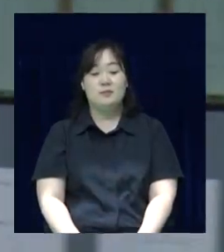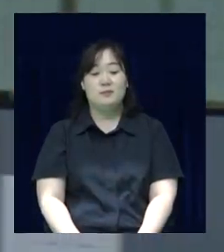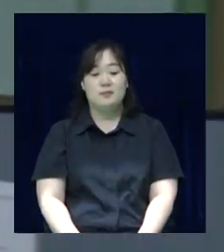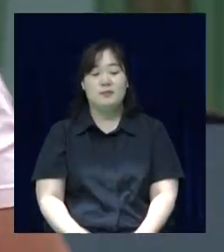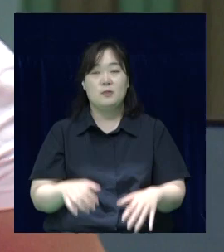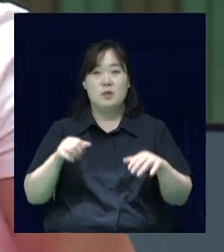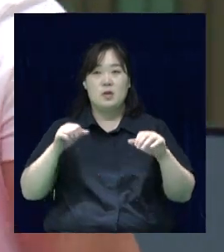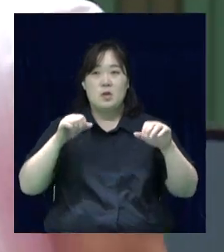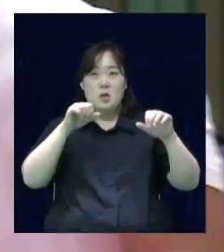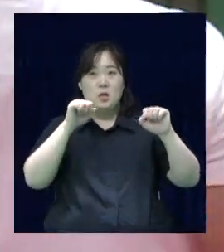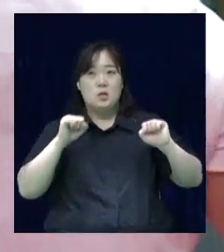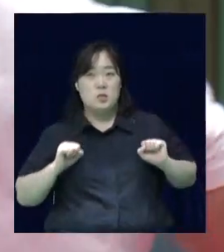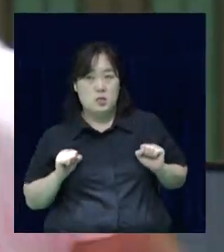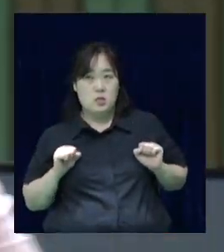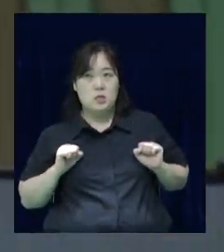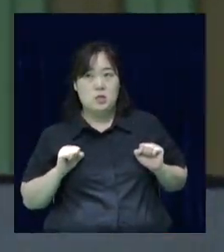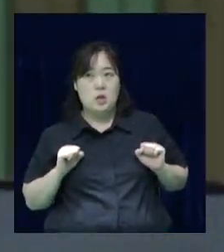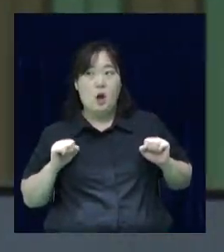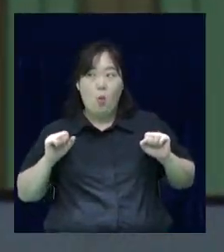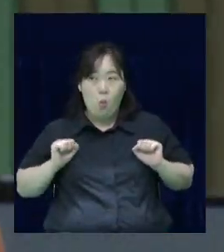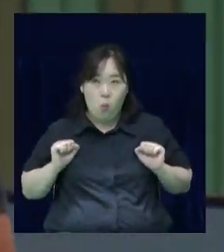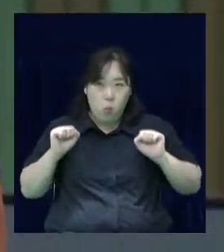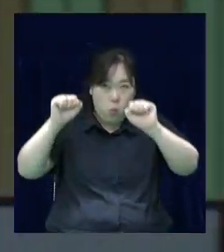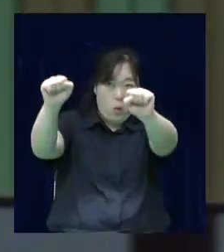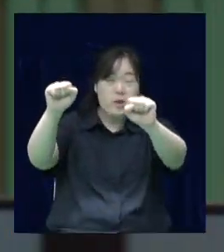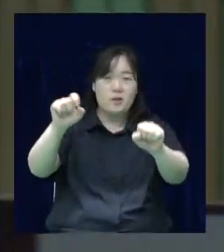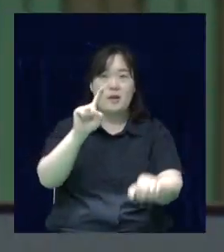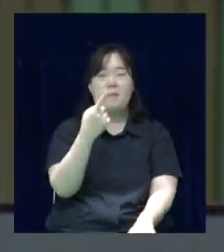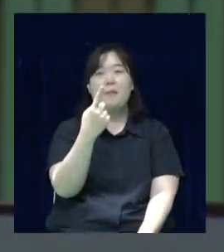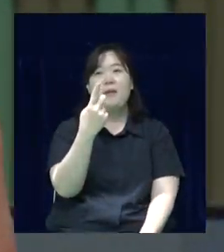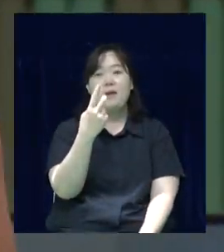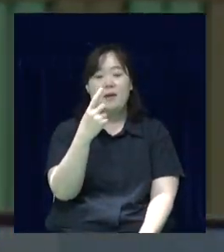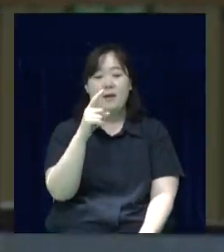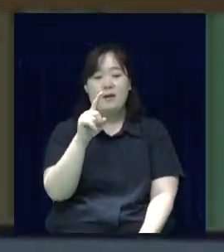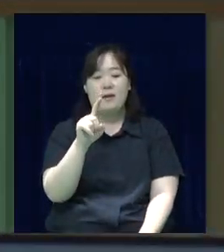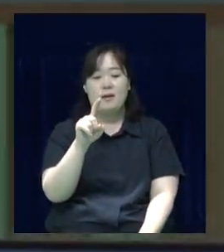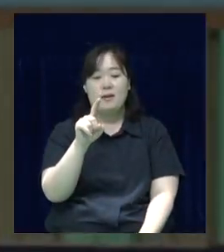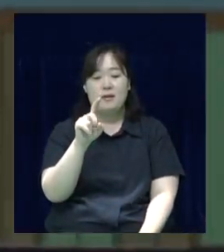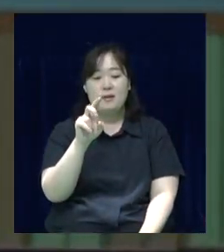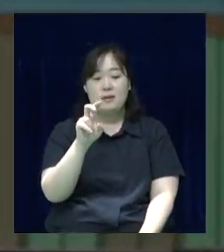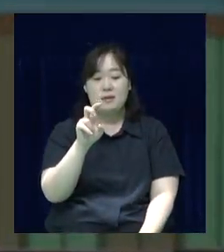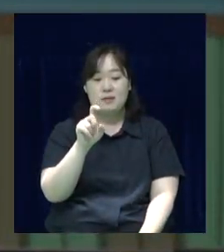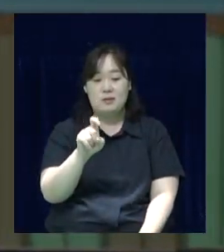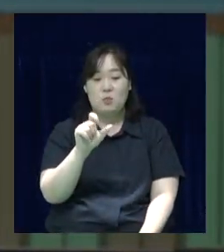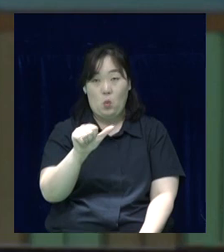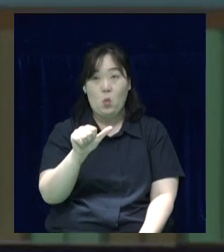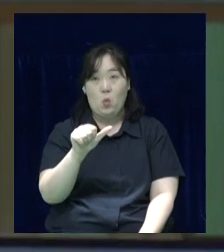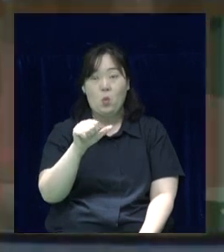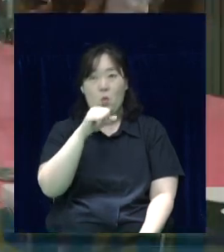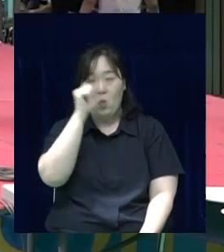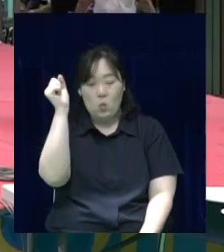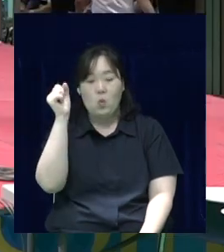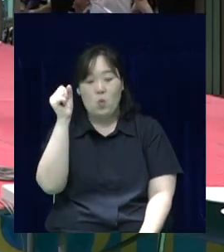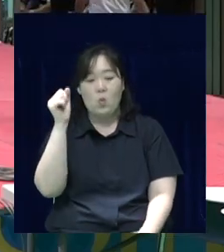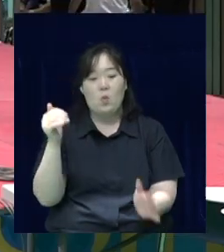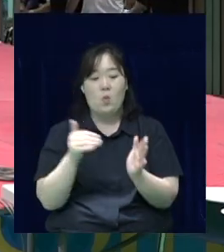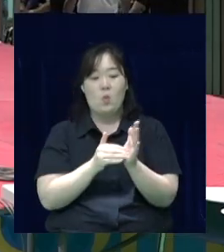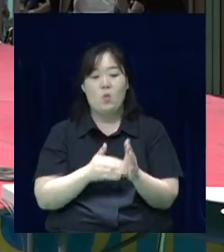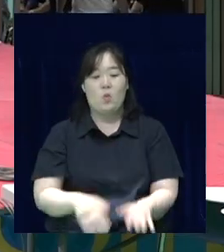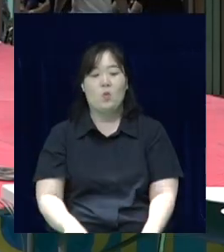웨이트리프팅에서 115kg 이렇게 되면서 총합 215kg을 달성한 황찬우 선수고요.